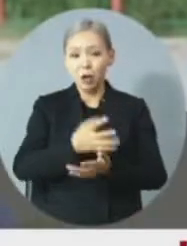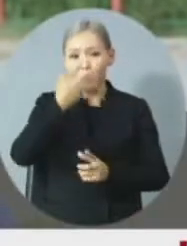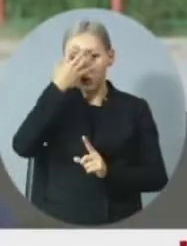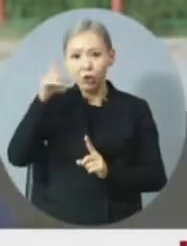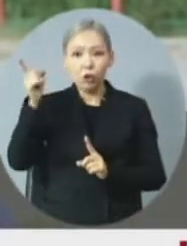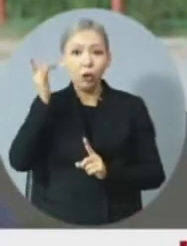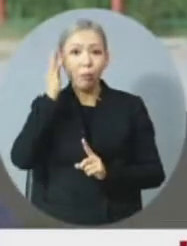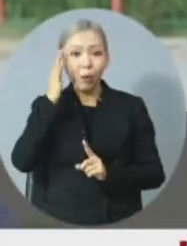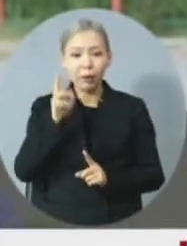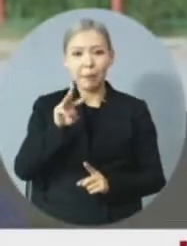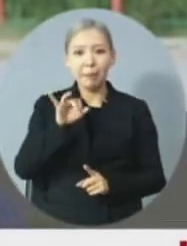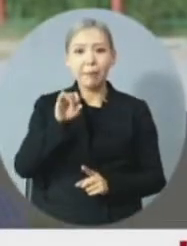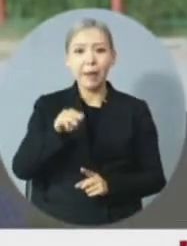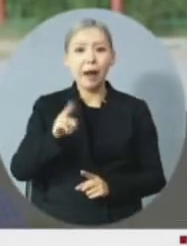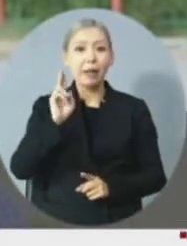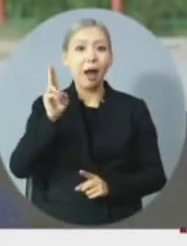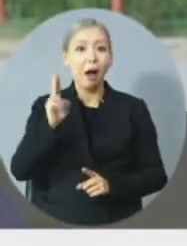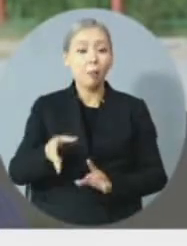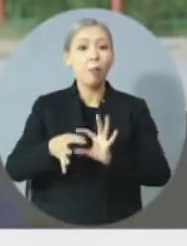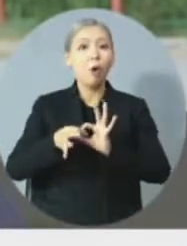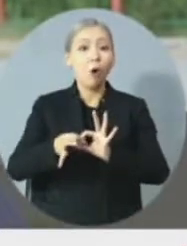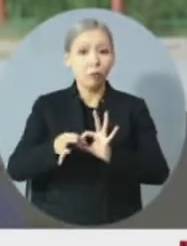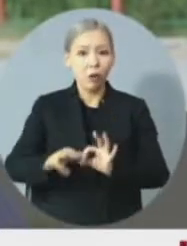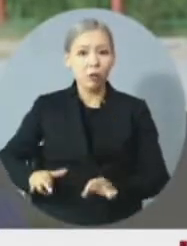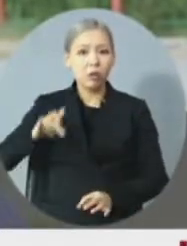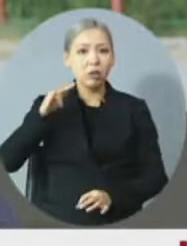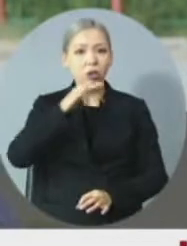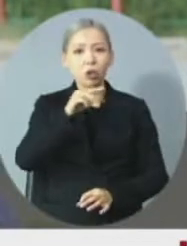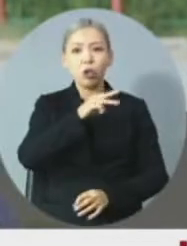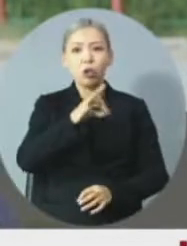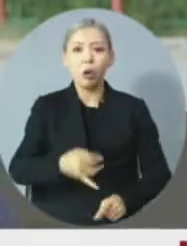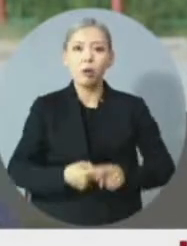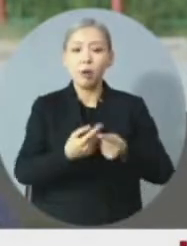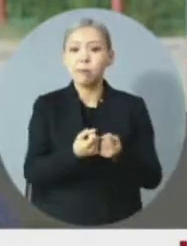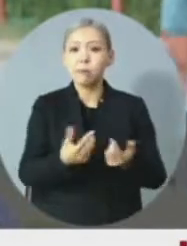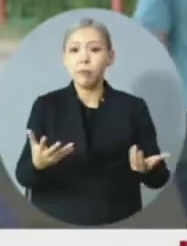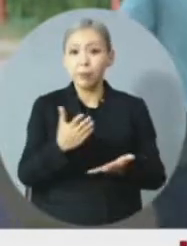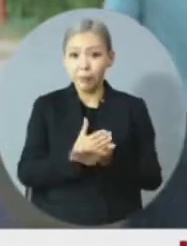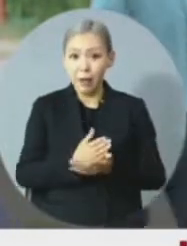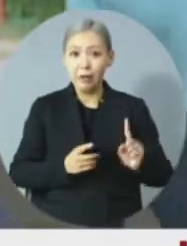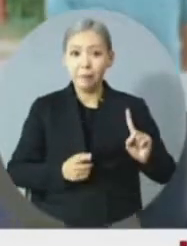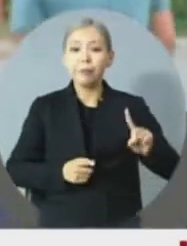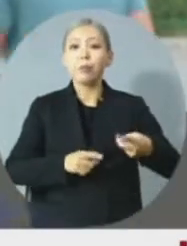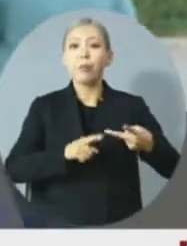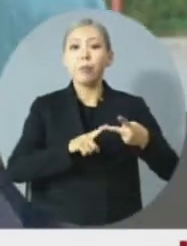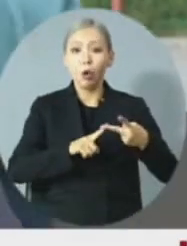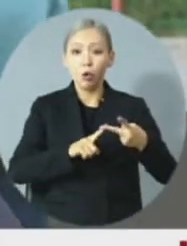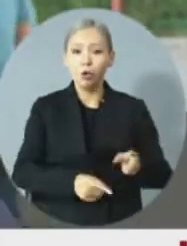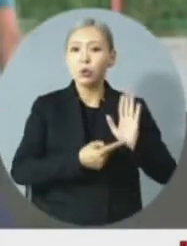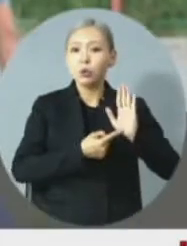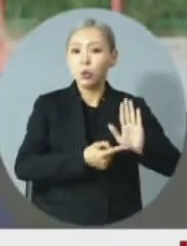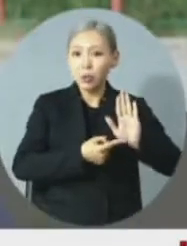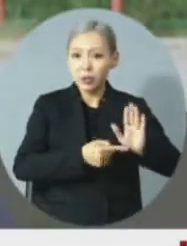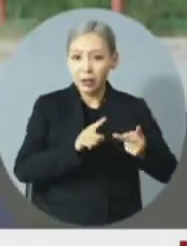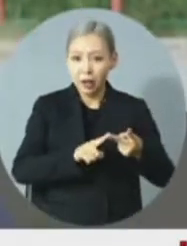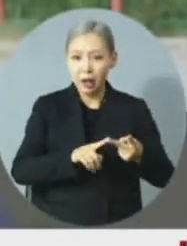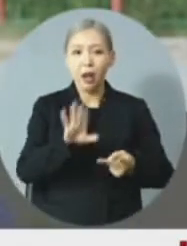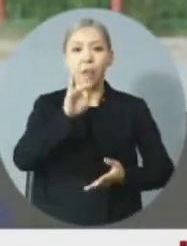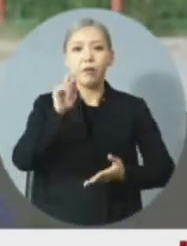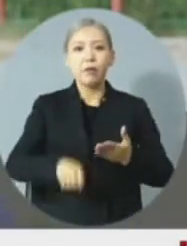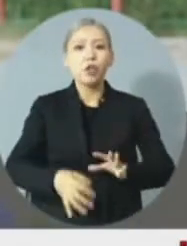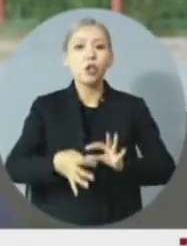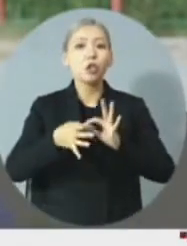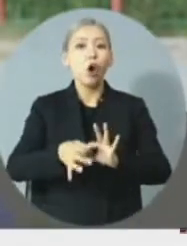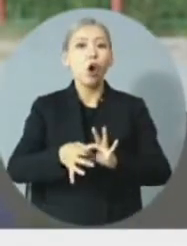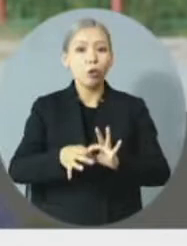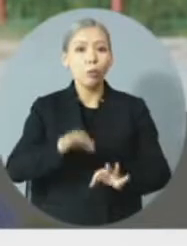одоо Мяд компанитай холбоотой нислэгийн тоонуудыг бол нэгтсэн байгаа. Хоёрдугаард сурталчилгаа болон визтэй холбоотой хөнгөлтийг